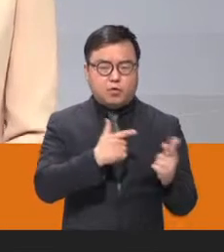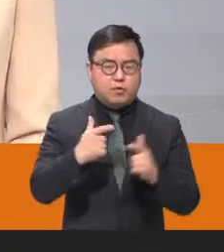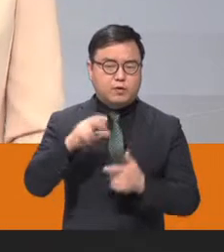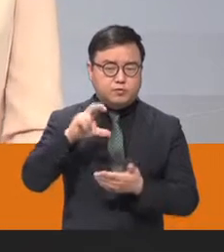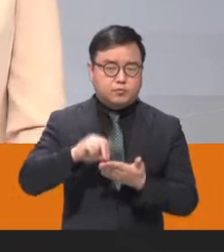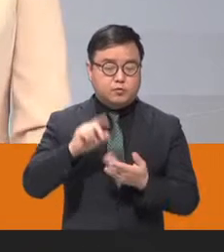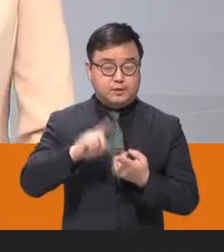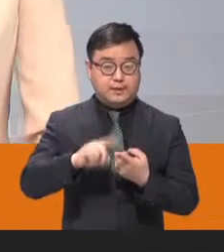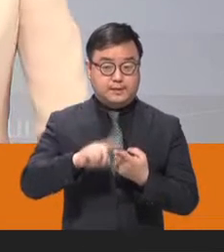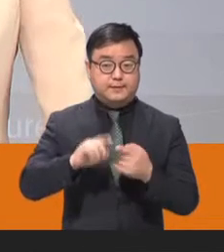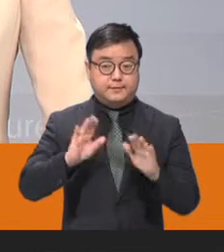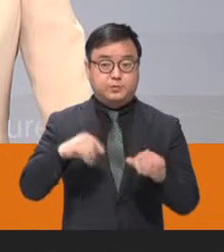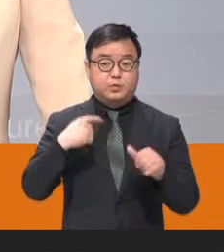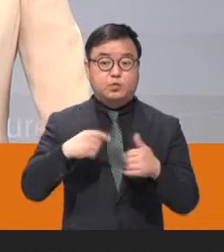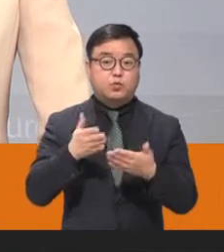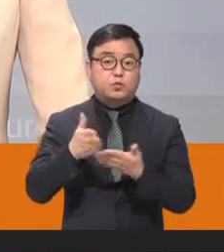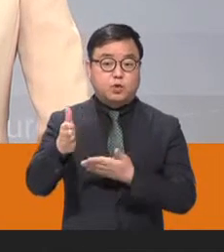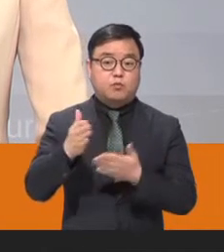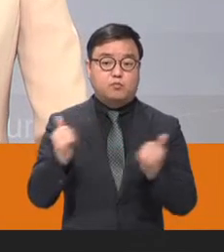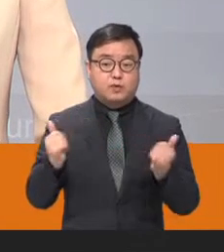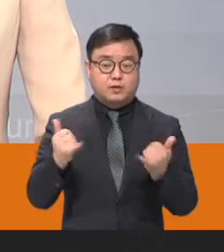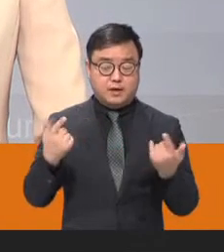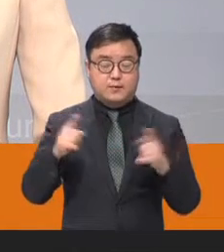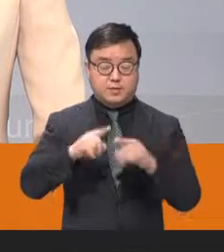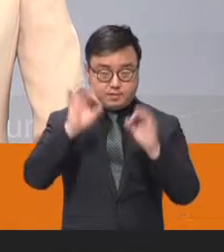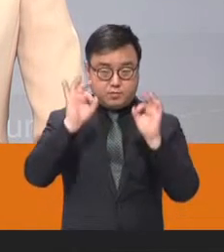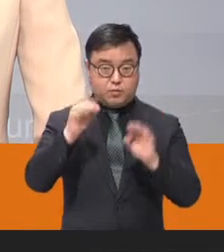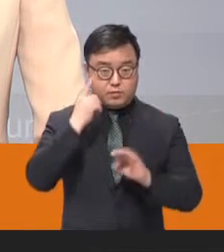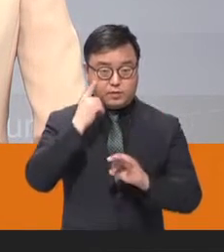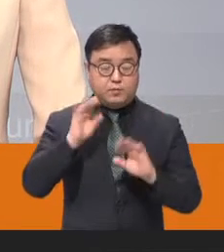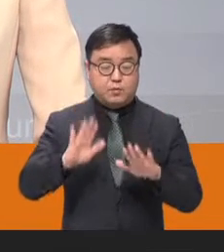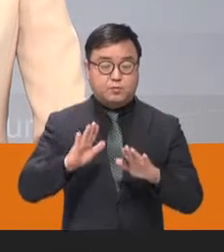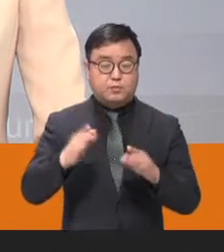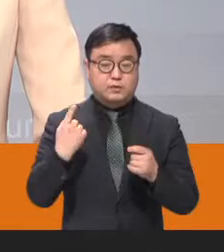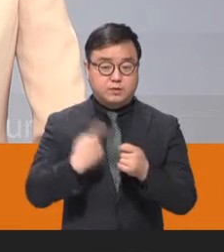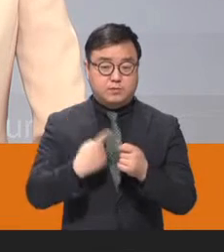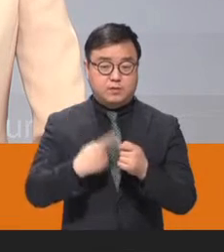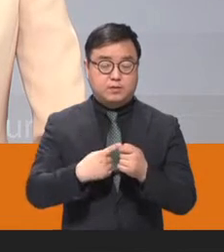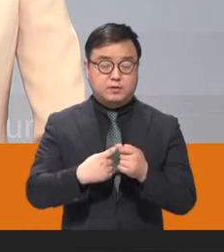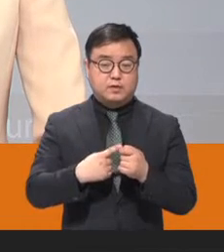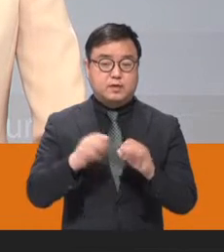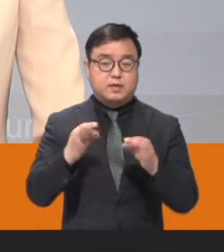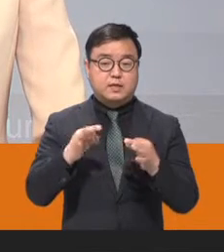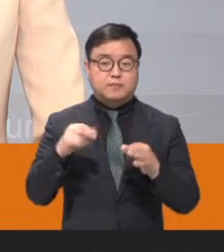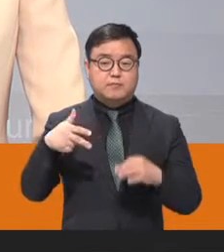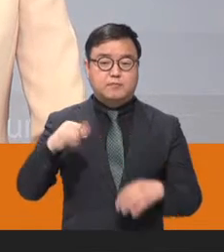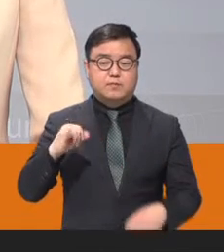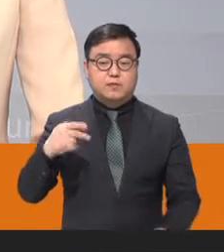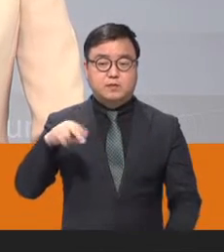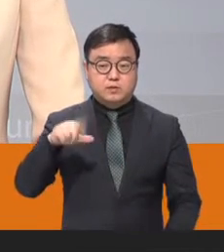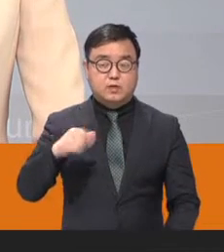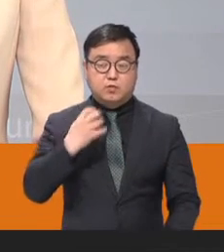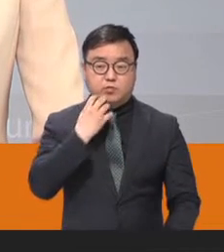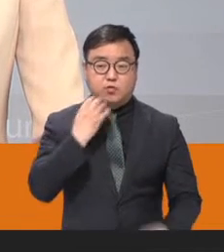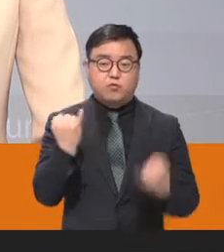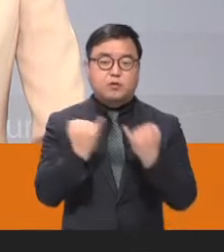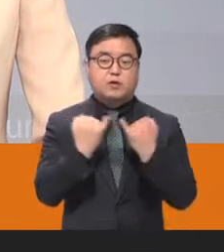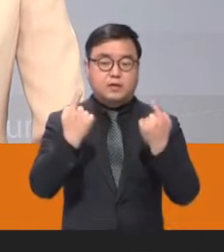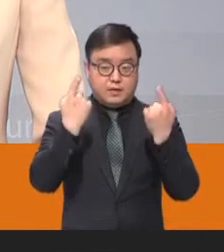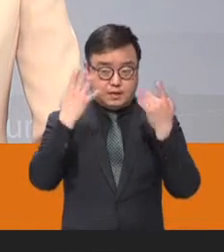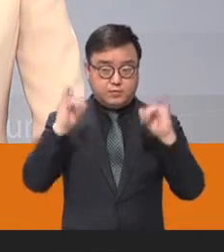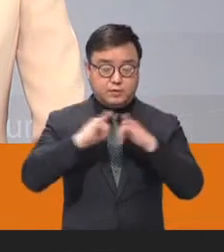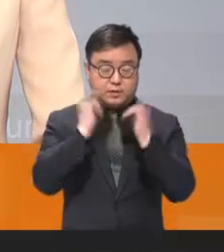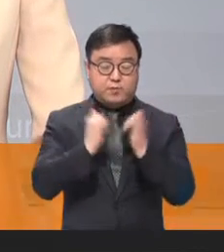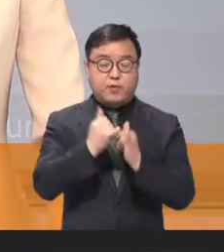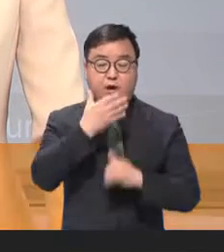시간을 마련했습니다. 네, 오늘은 그 첫 순서로 김진석 서울여대 사회복지학과 교수와 함께 교육복지